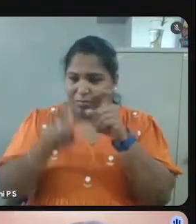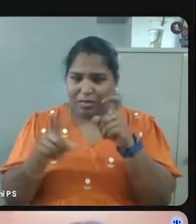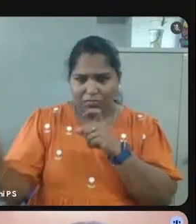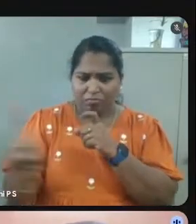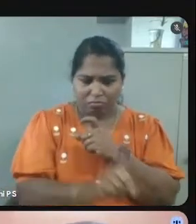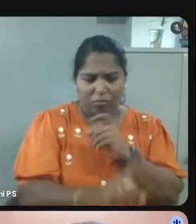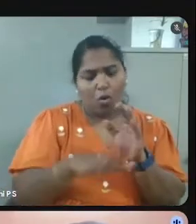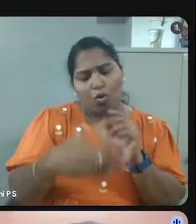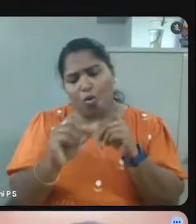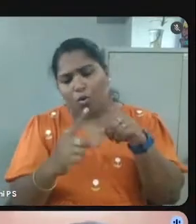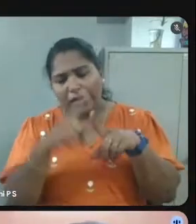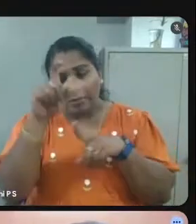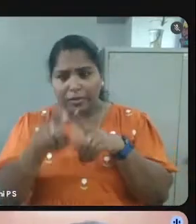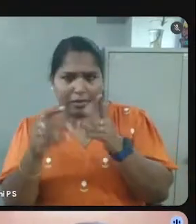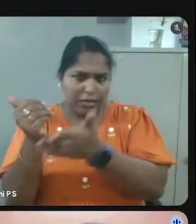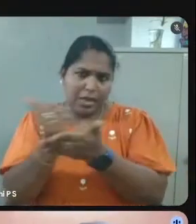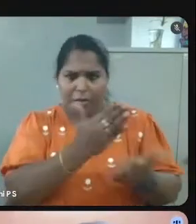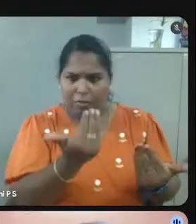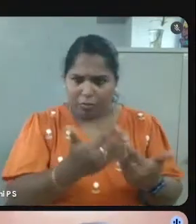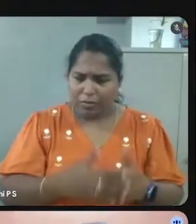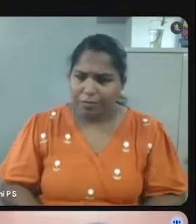തെറാപ്പിസ്റ്റിന്റെ സഹായത്തോടെ ചെയ്യാൻ സാധിക്കുമോ?